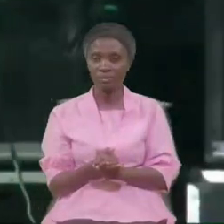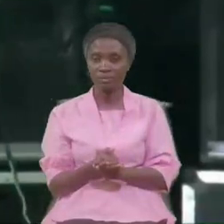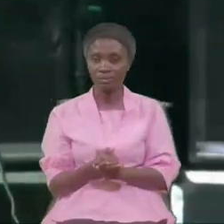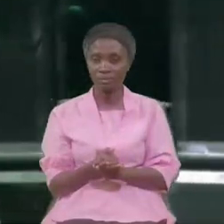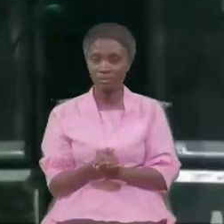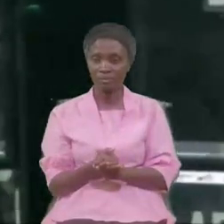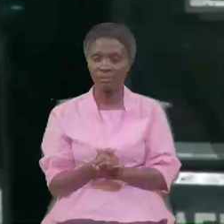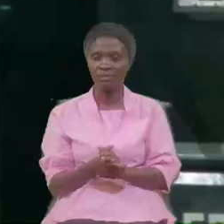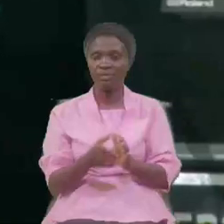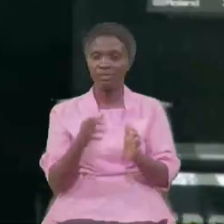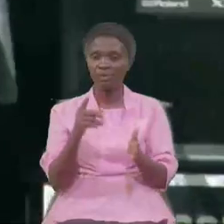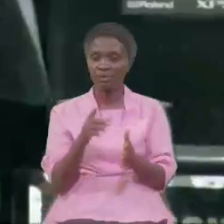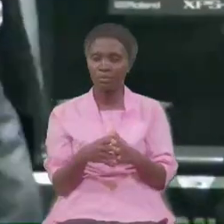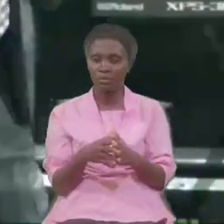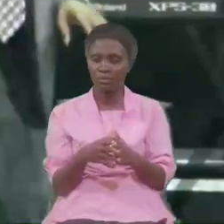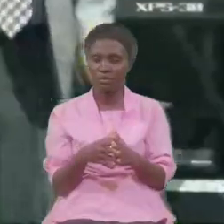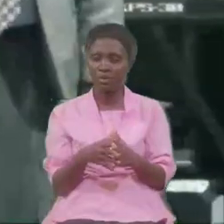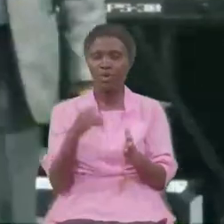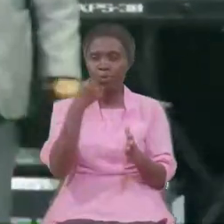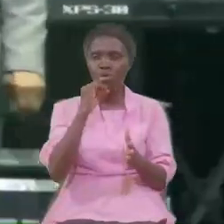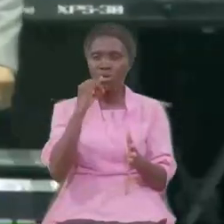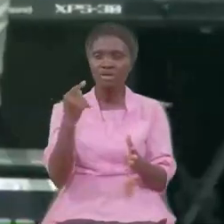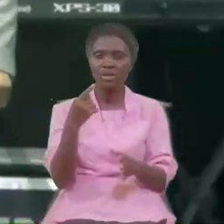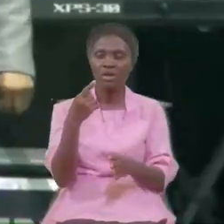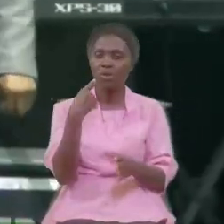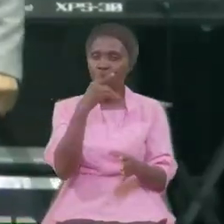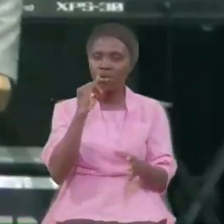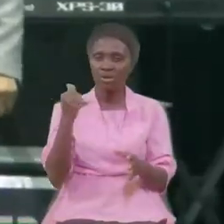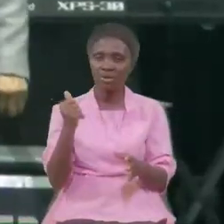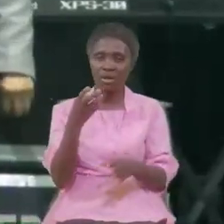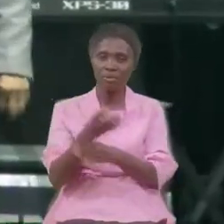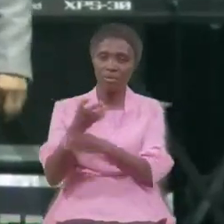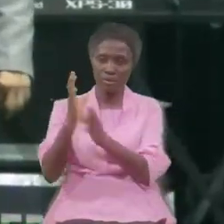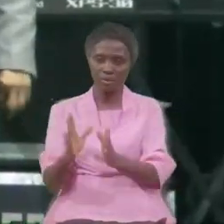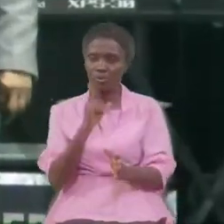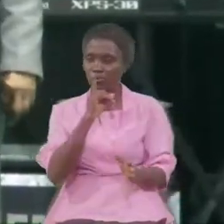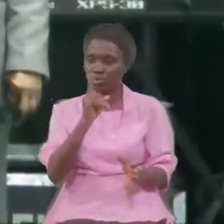Mais un pétitionnaire, un véritable pétitionnaire,